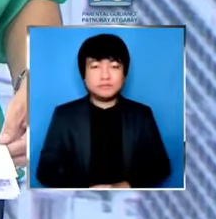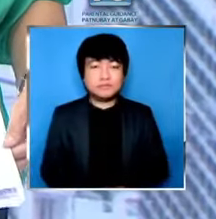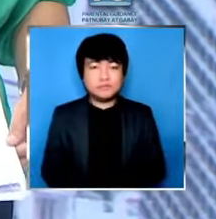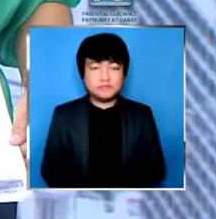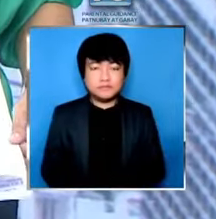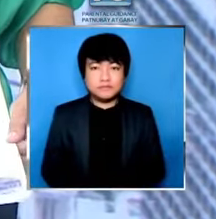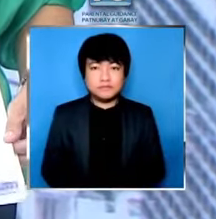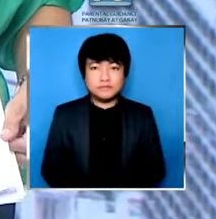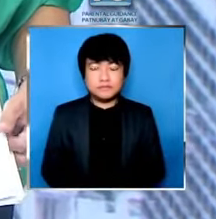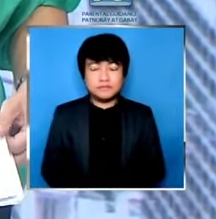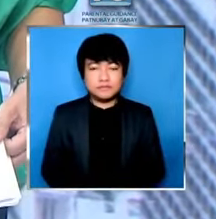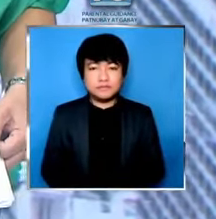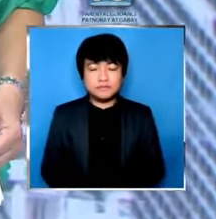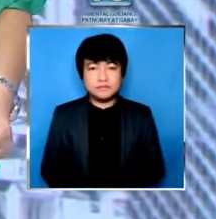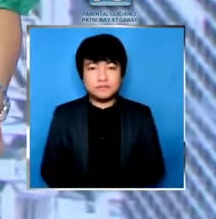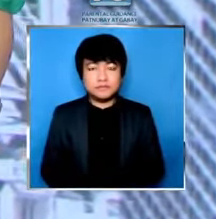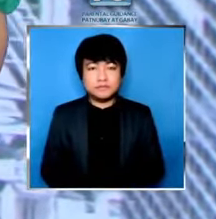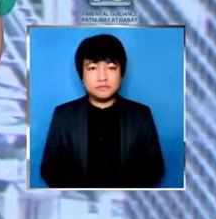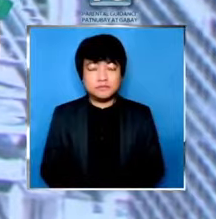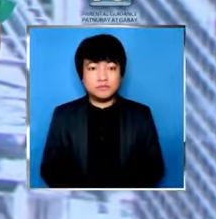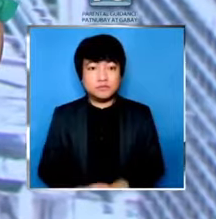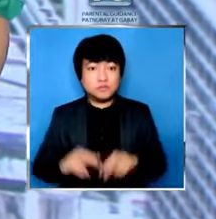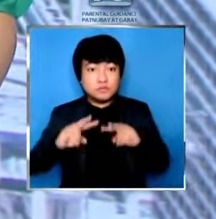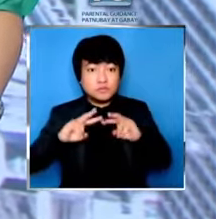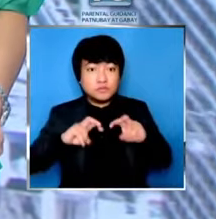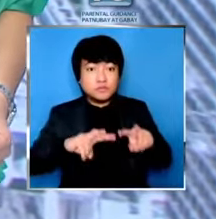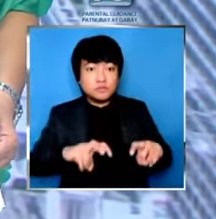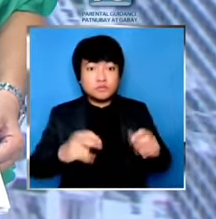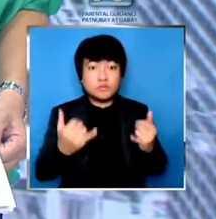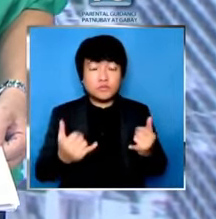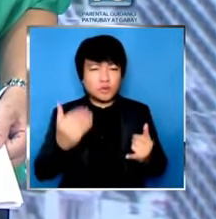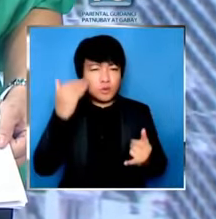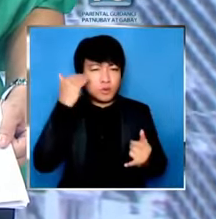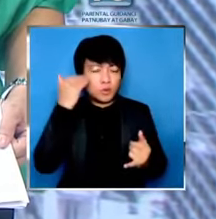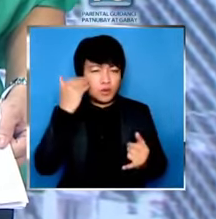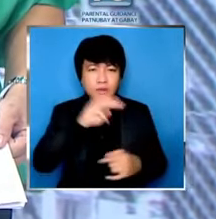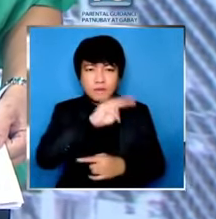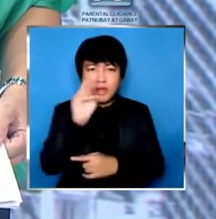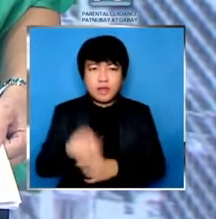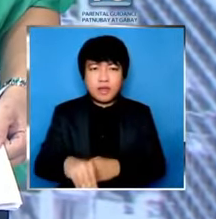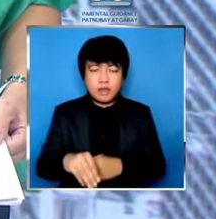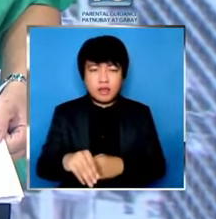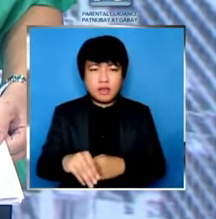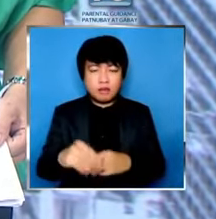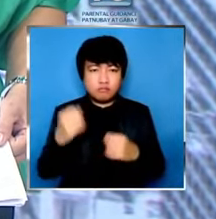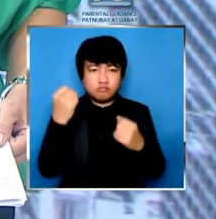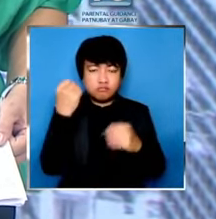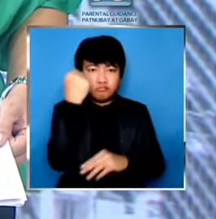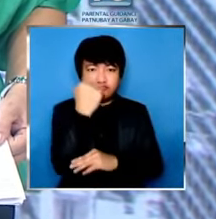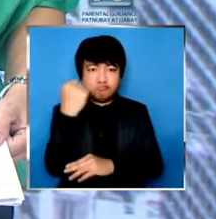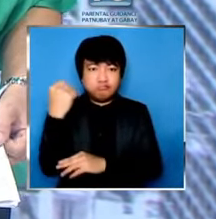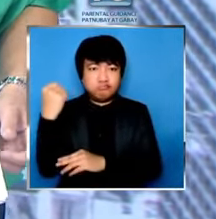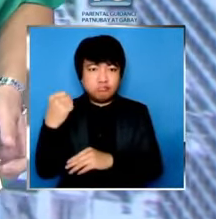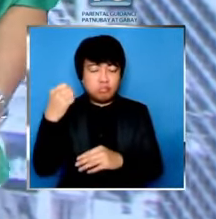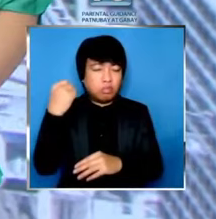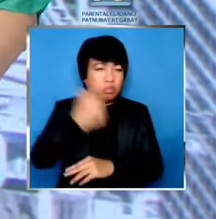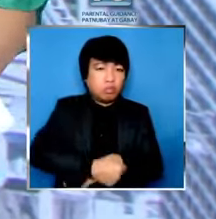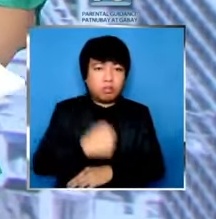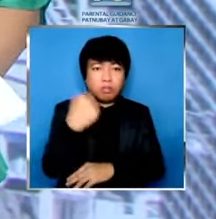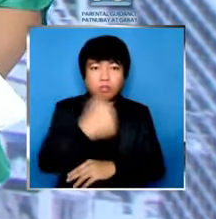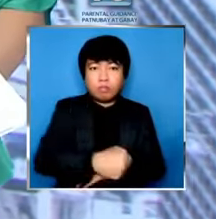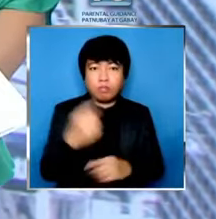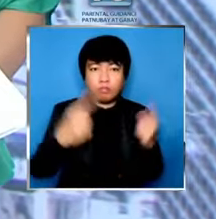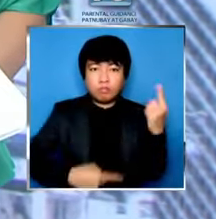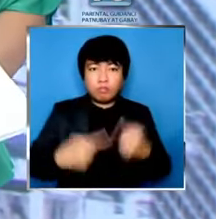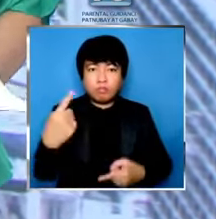Utos na imbestigasyon sa mga bumagsak na poste sa Maynila at ikinasang operasyon laban sa mishandled meat sa Imus, Cavite. Paspasan muna natin ang iba